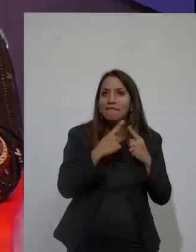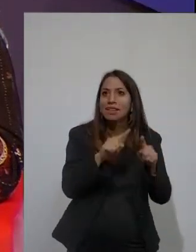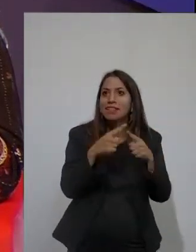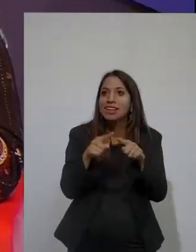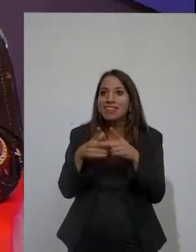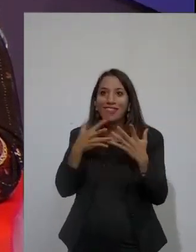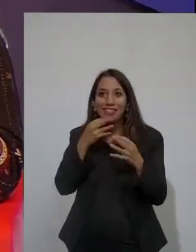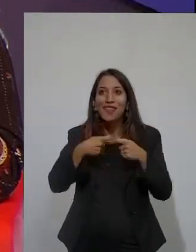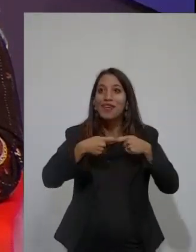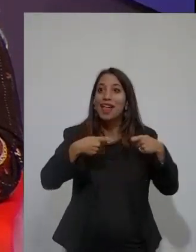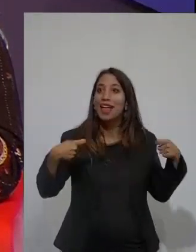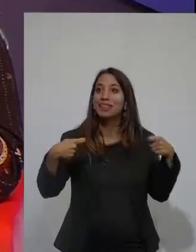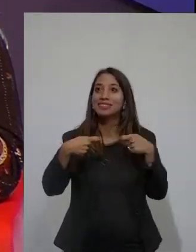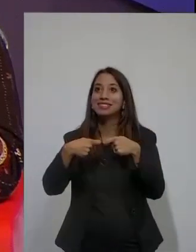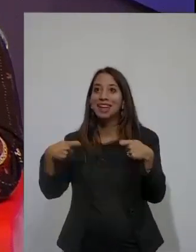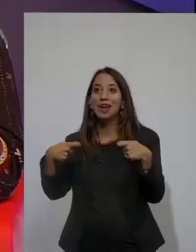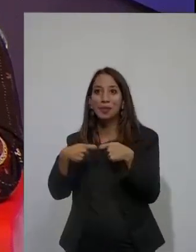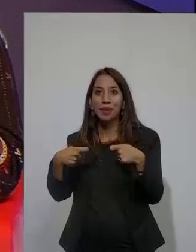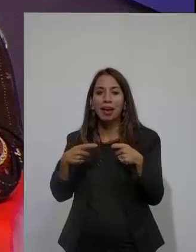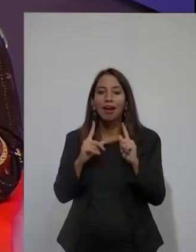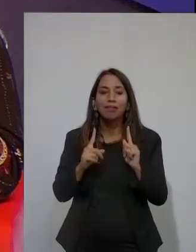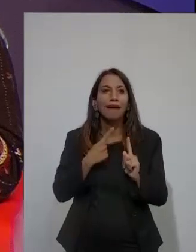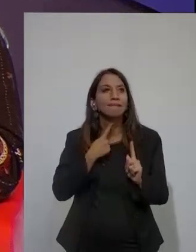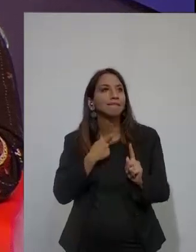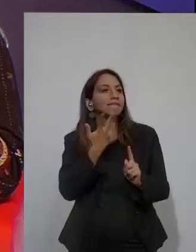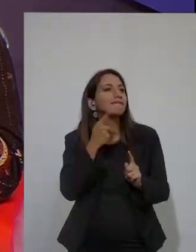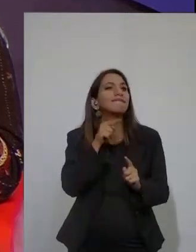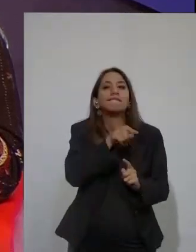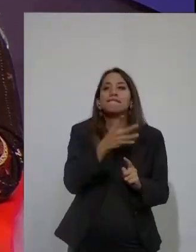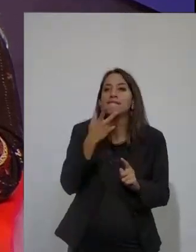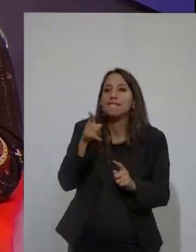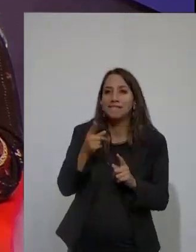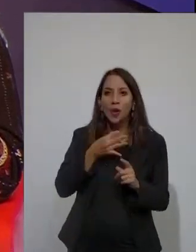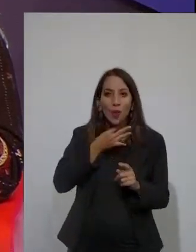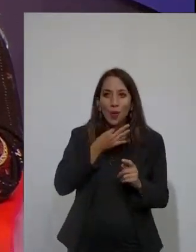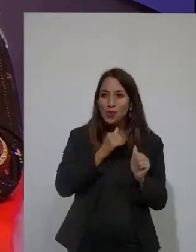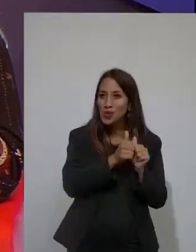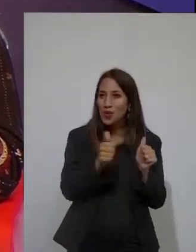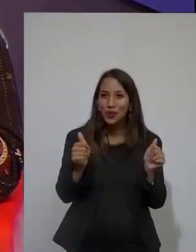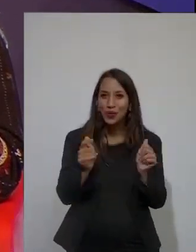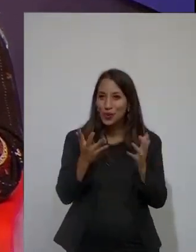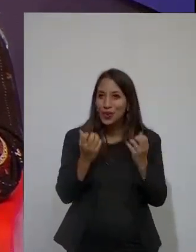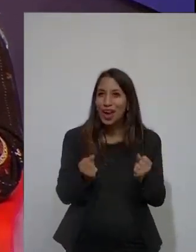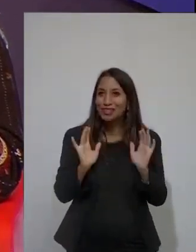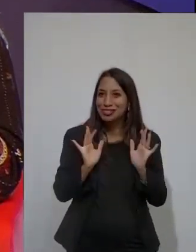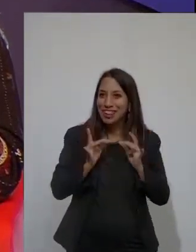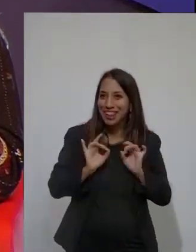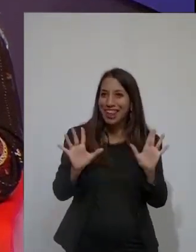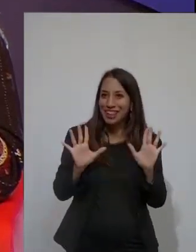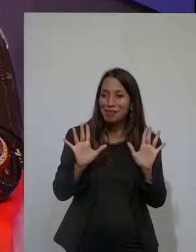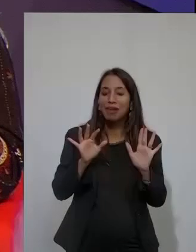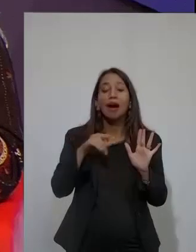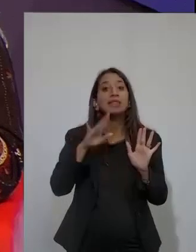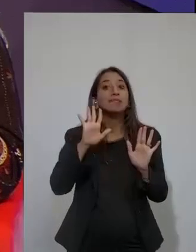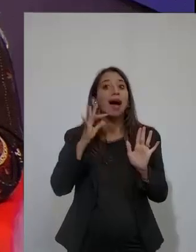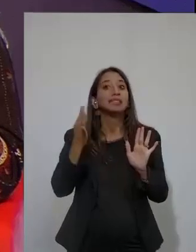quindi accontentando le più disparate esigenze, ma sempre assicurando una vacanza a contatto con la